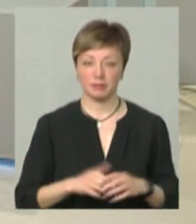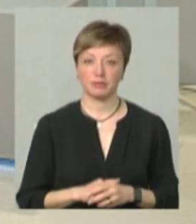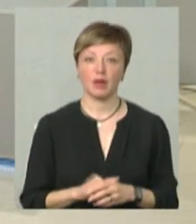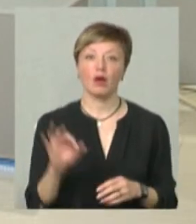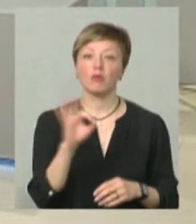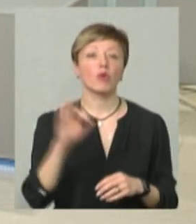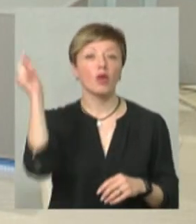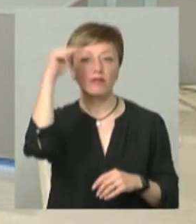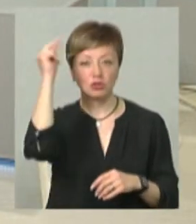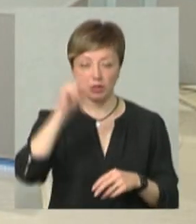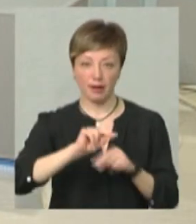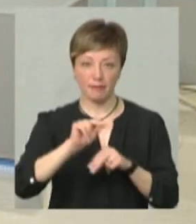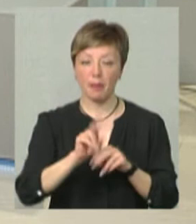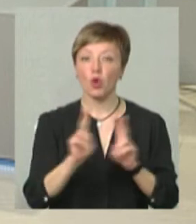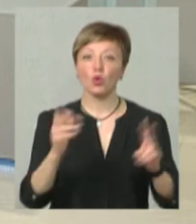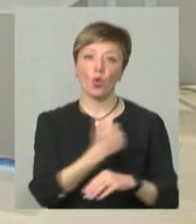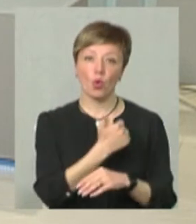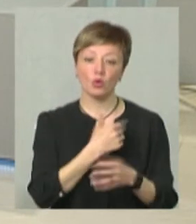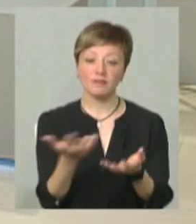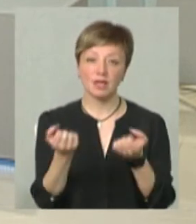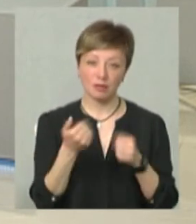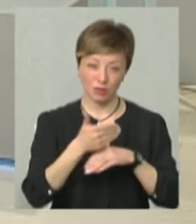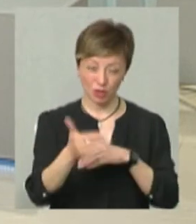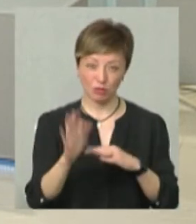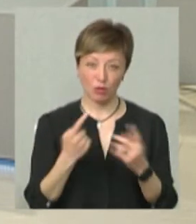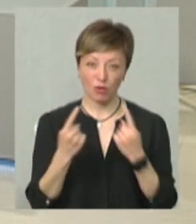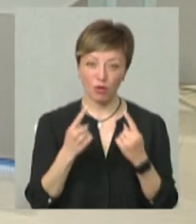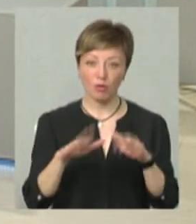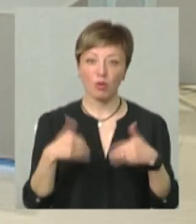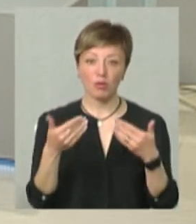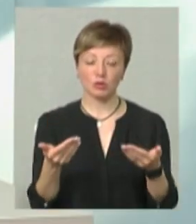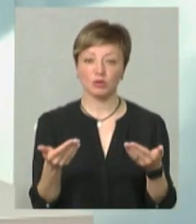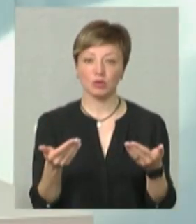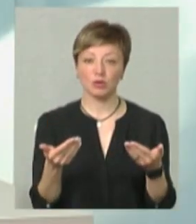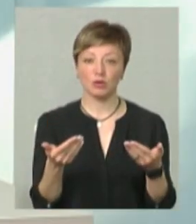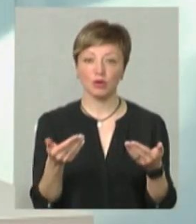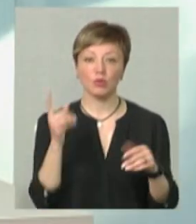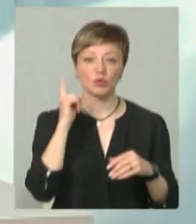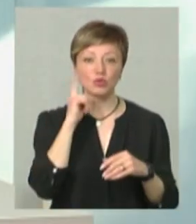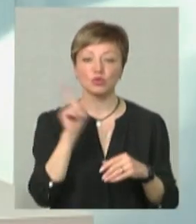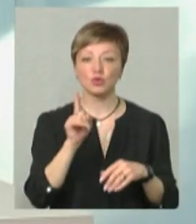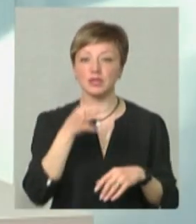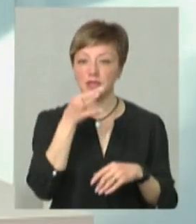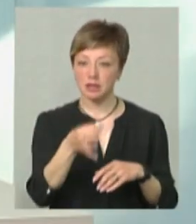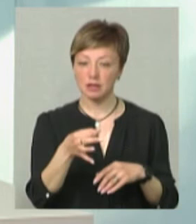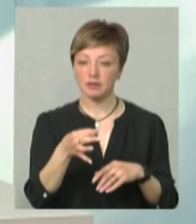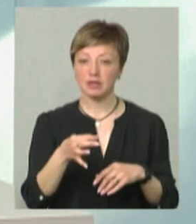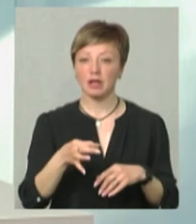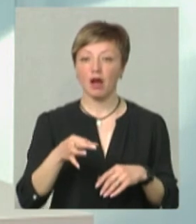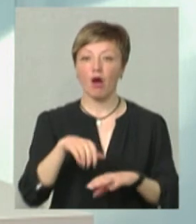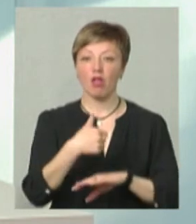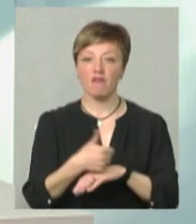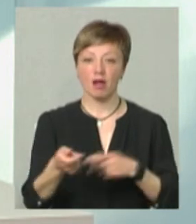Про навчання тих, хто хоче взяти, ми поговоримо пізніше, а зараз я пропоную почути, що сказав Сергій